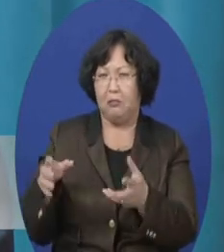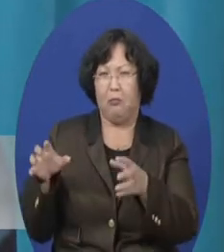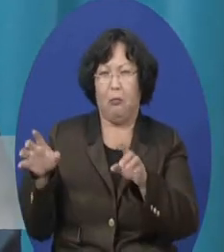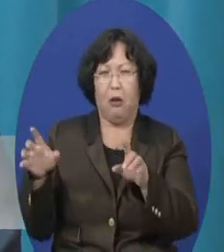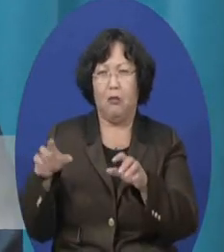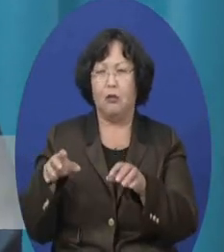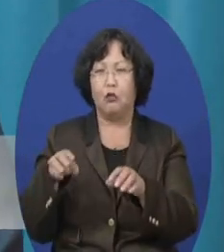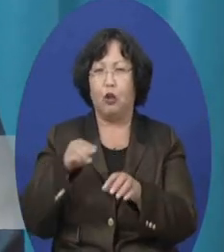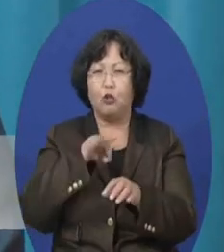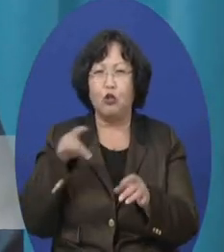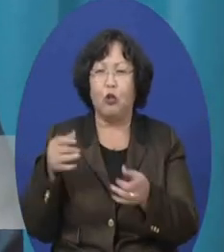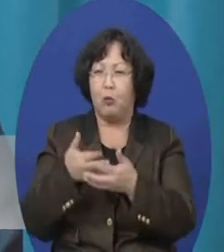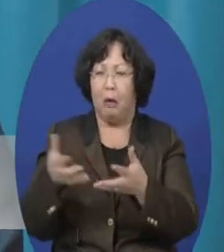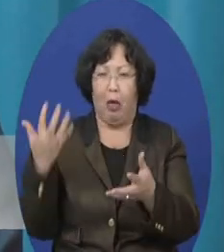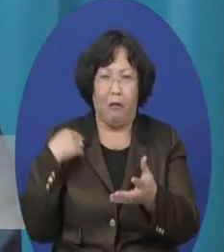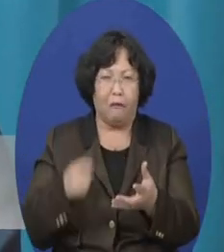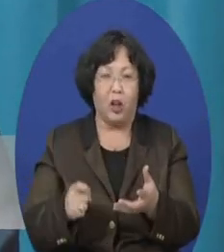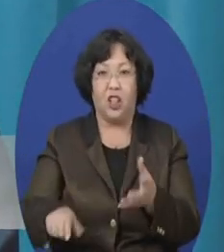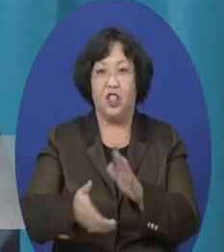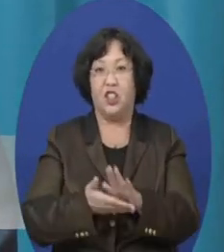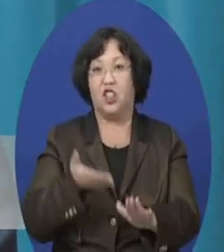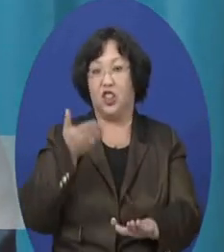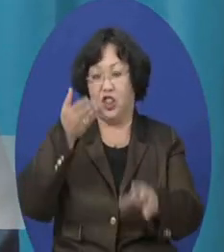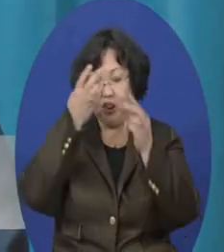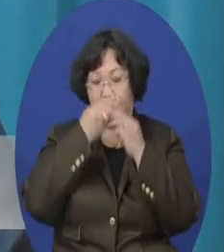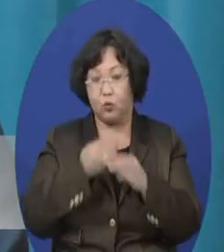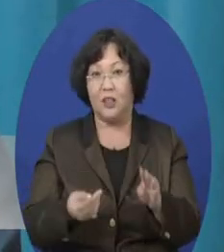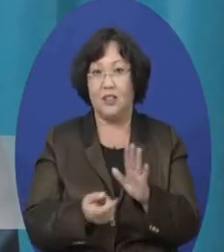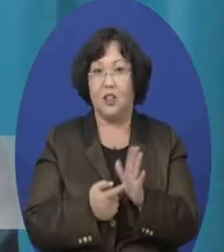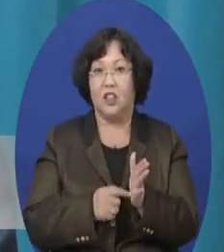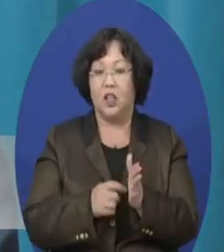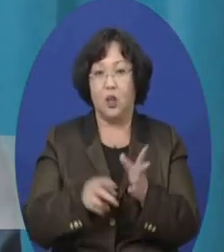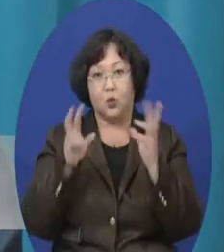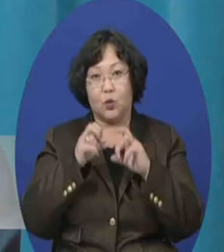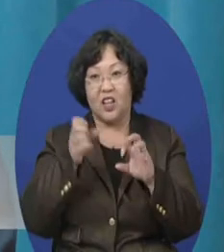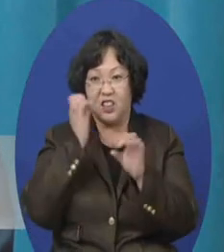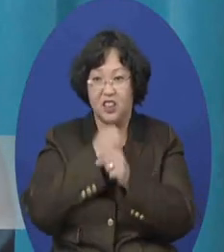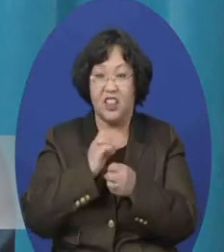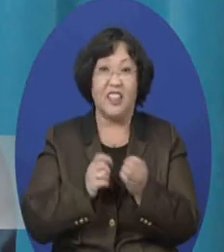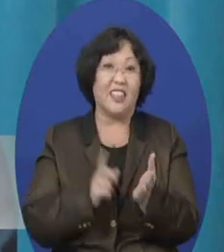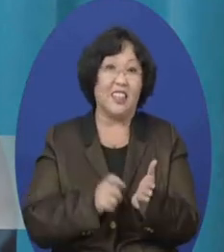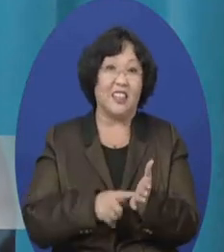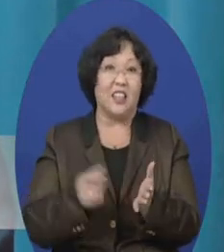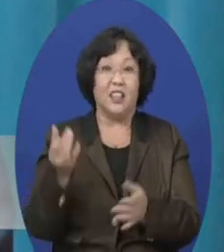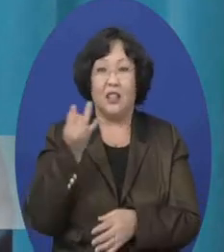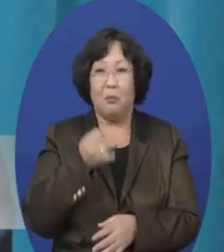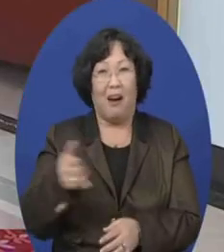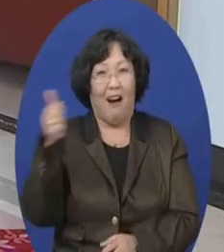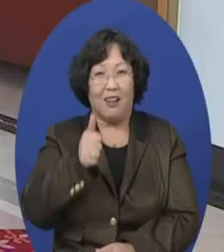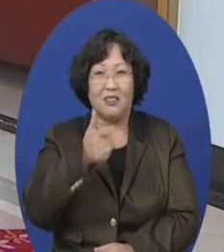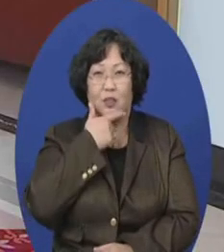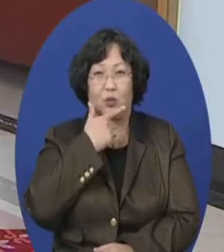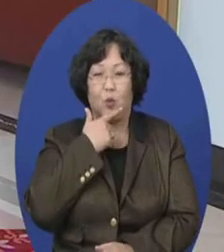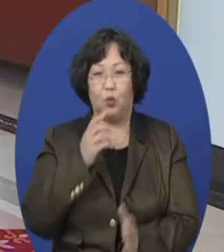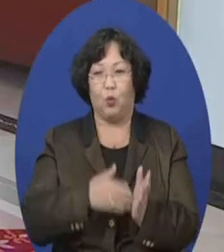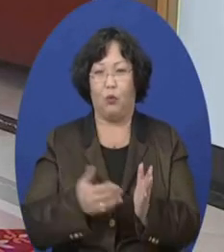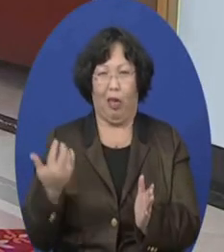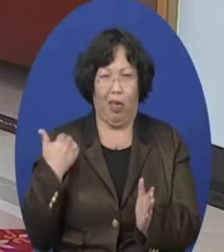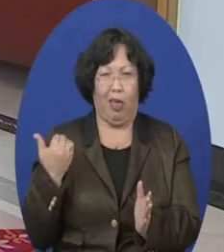70-80% нь өнөөдрийн орчин цагийн шинжилгээ ухааны шаардлага судалгаа шинжилгээ хийх энэ шаардлага хангаж чадахгүй ийм байдалд орсон байна.